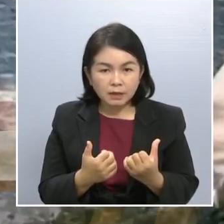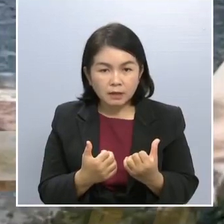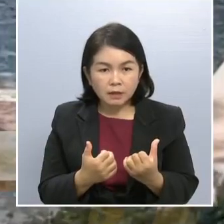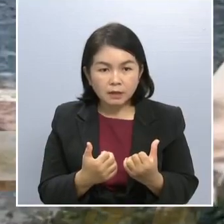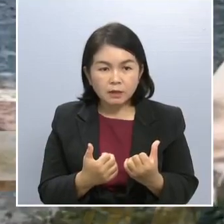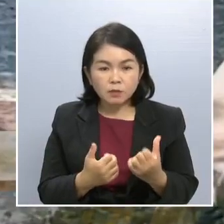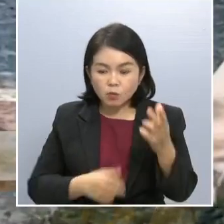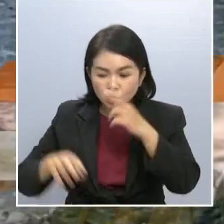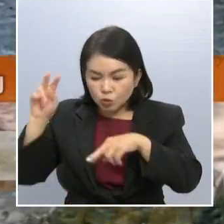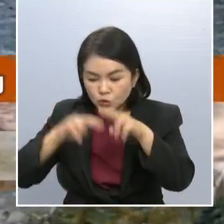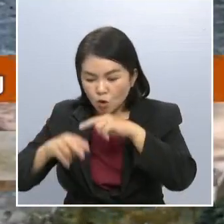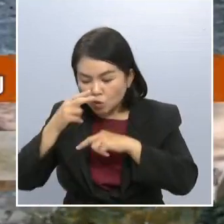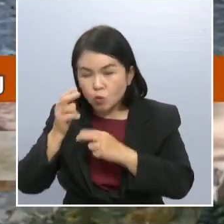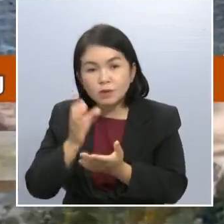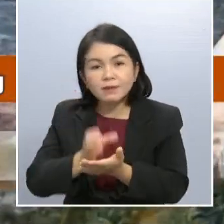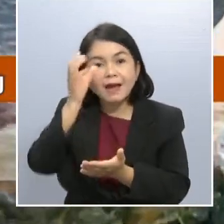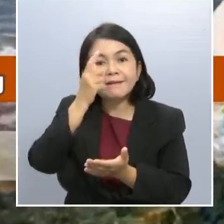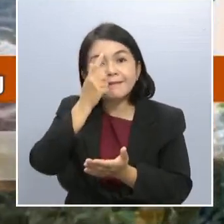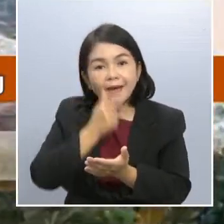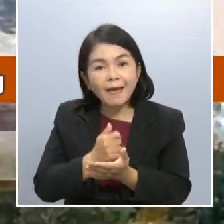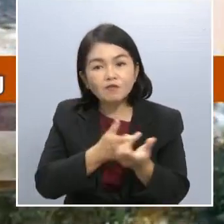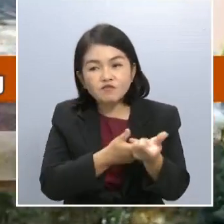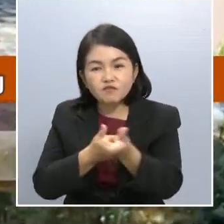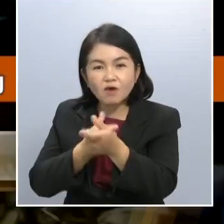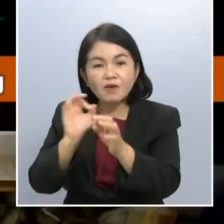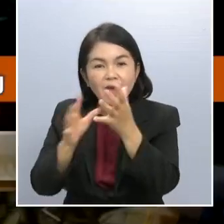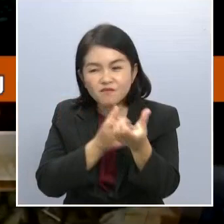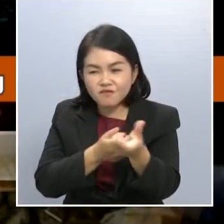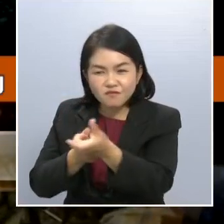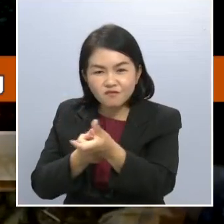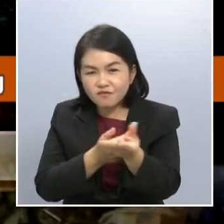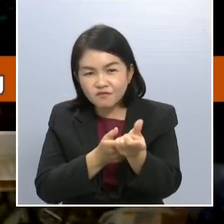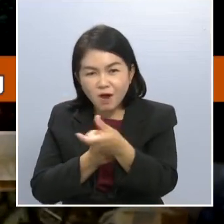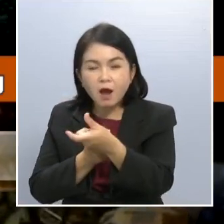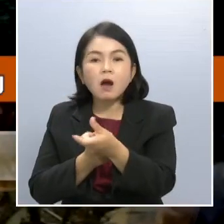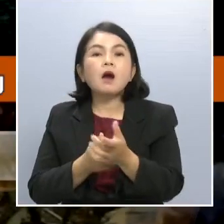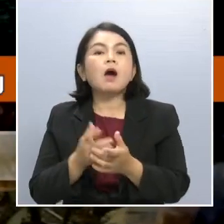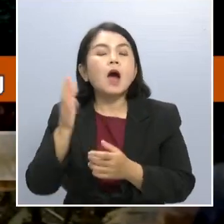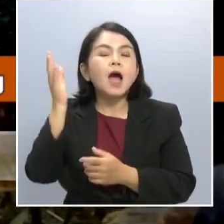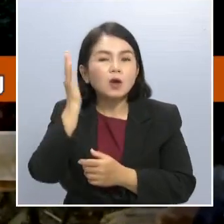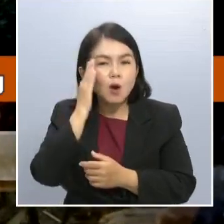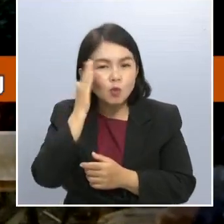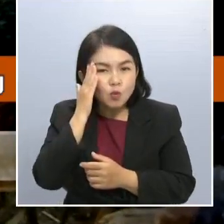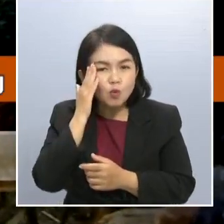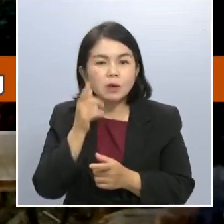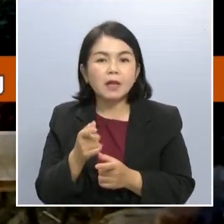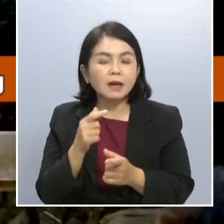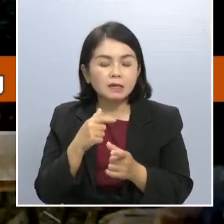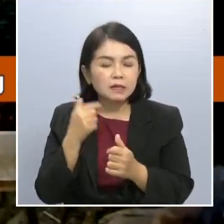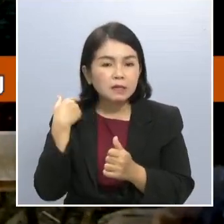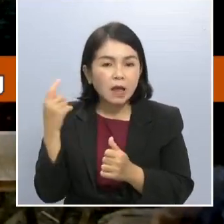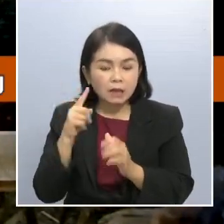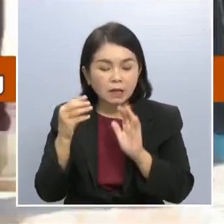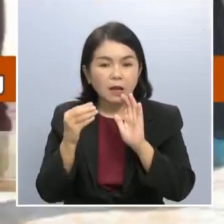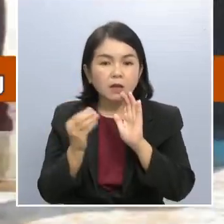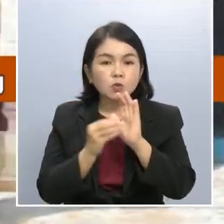สังคายนาเรื่องถังดับเพลิงขณะเดียวกันให้ความรู้เฉพาะหน้าผู้ว่ากทม